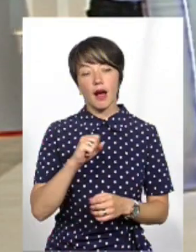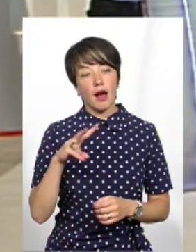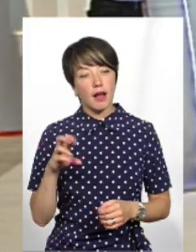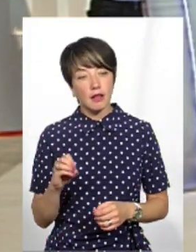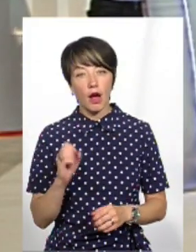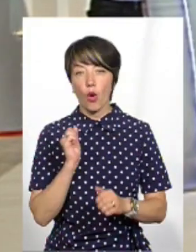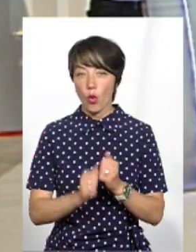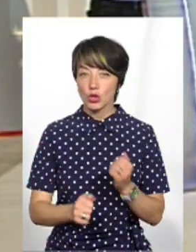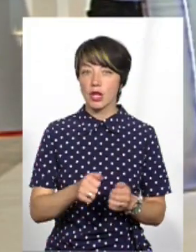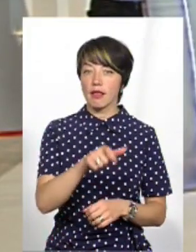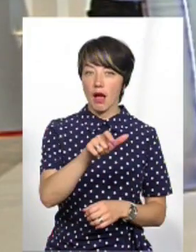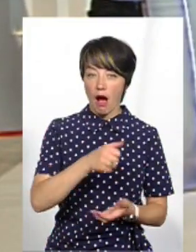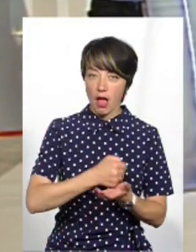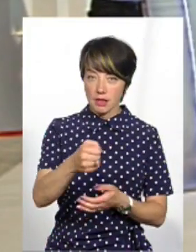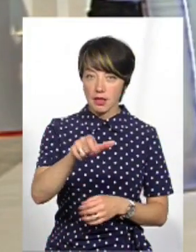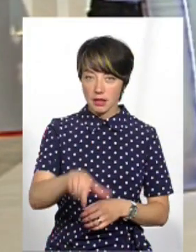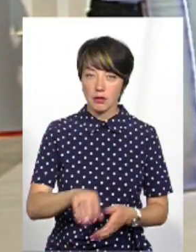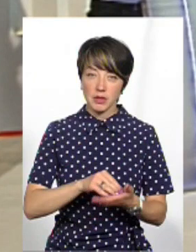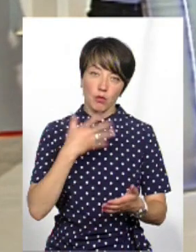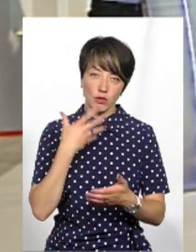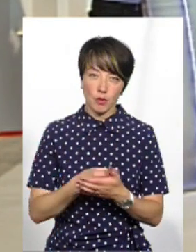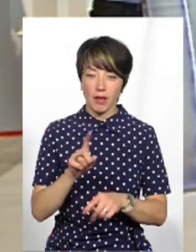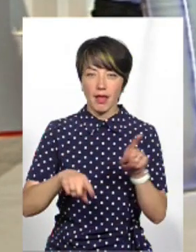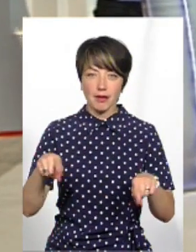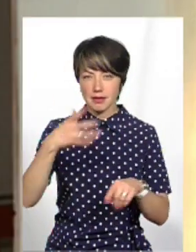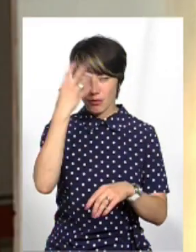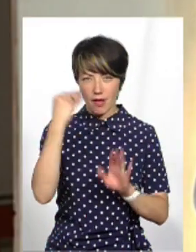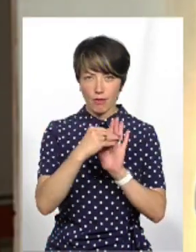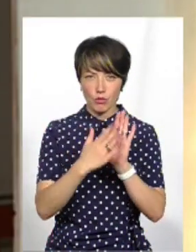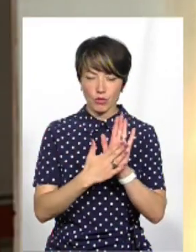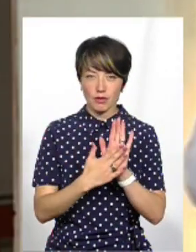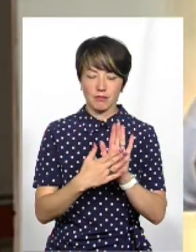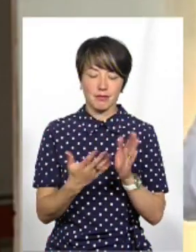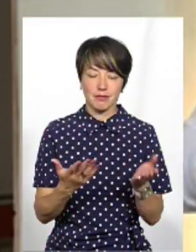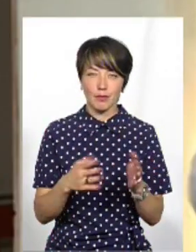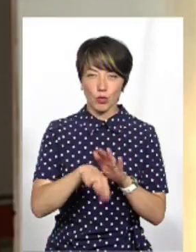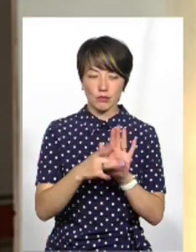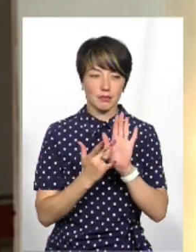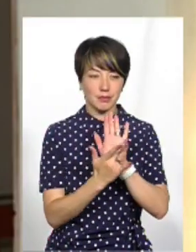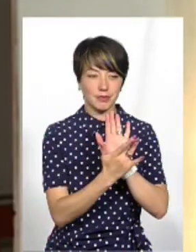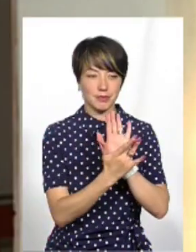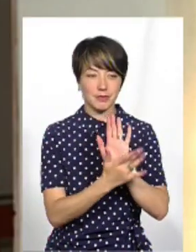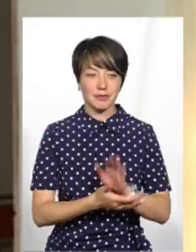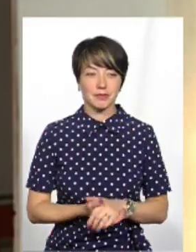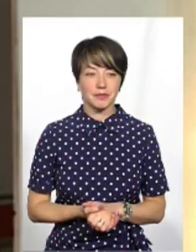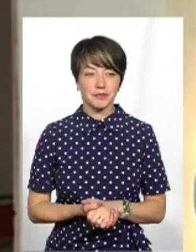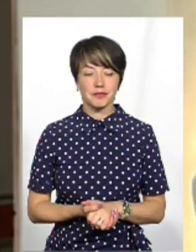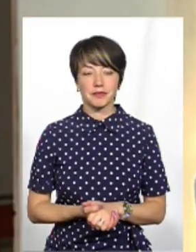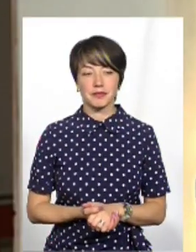Але теж кожен кандидат писав по-своєму, деякі кандидати забували пункти вписувати в свої програми, тобто, пусте місце було.